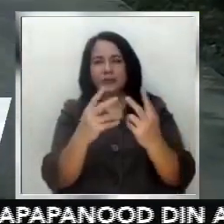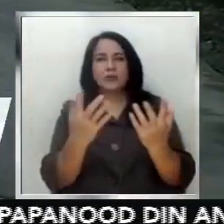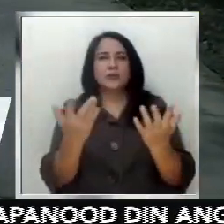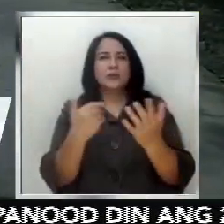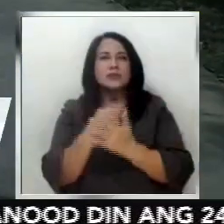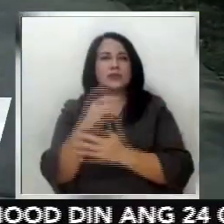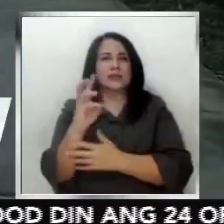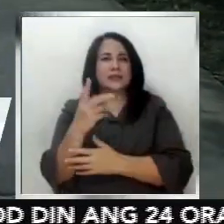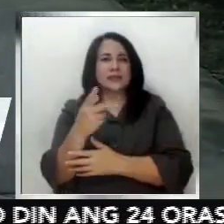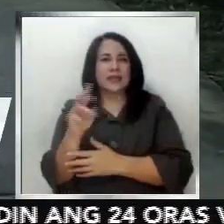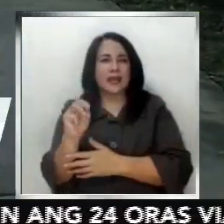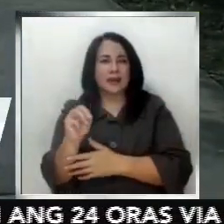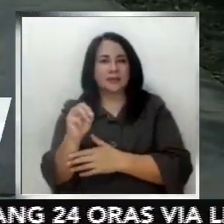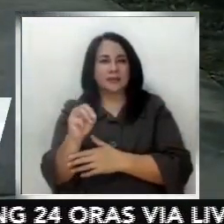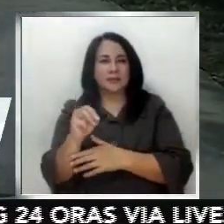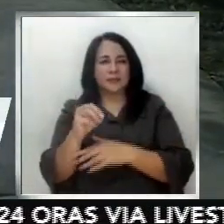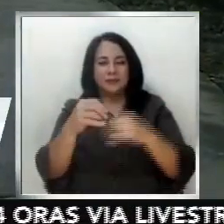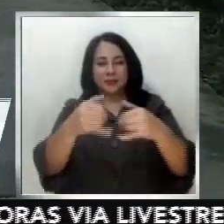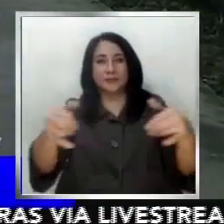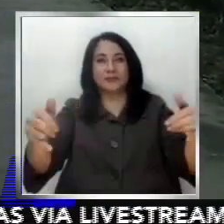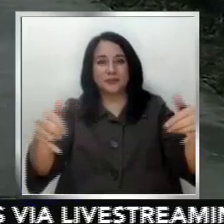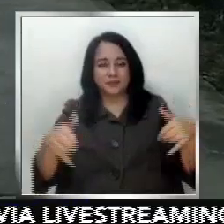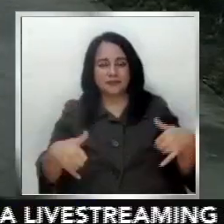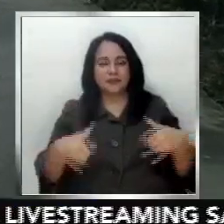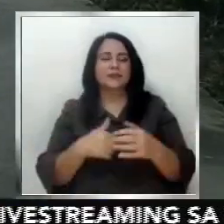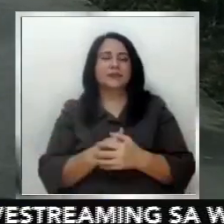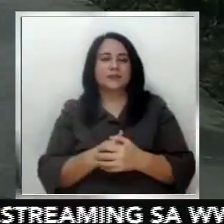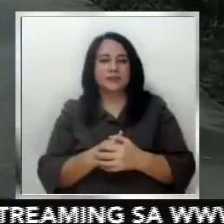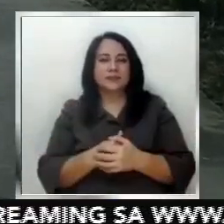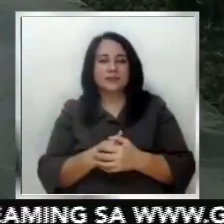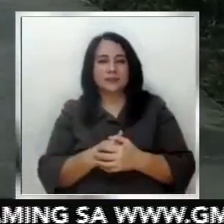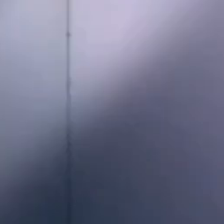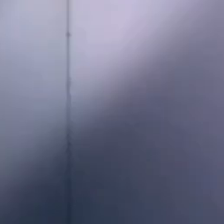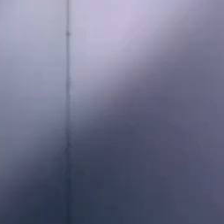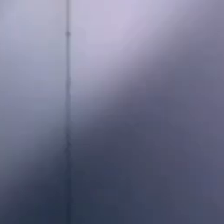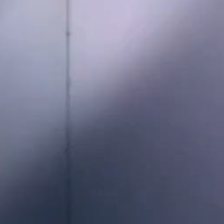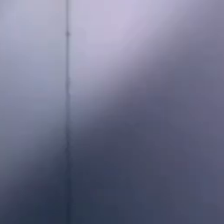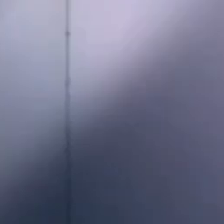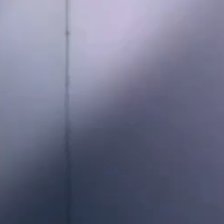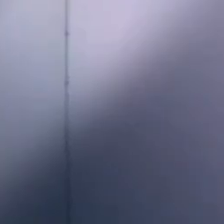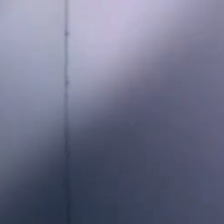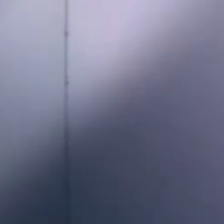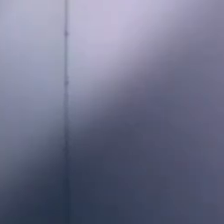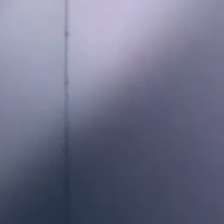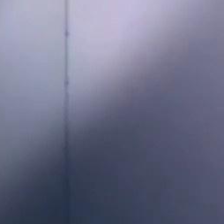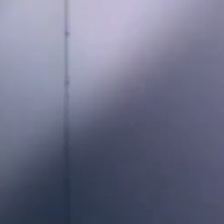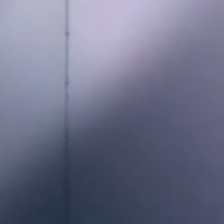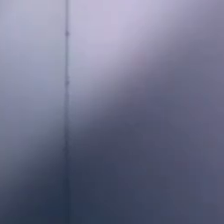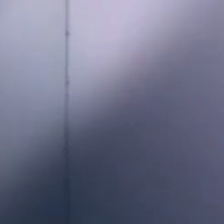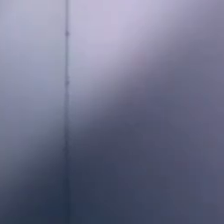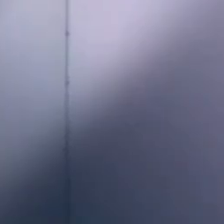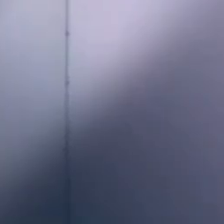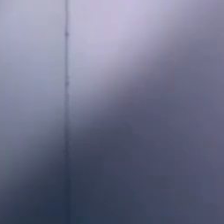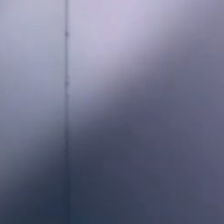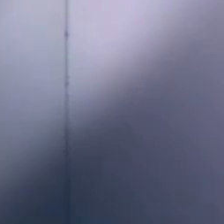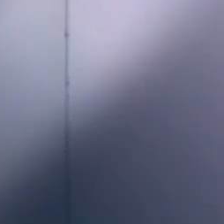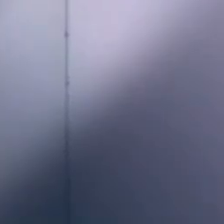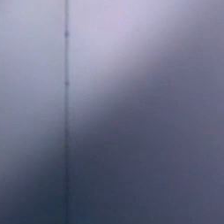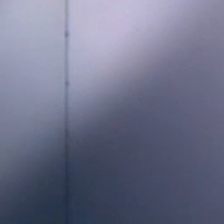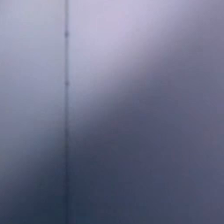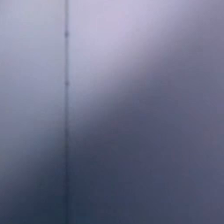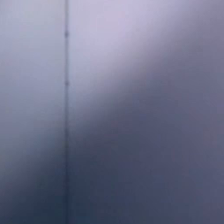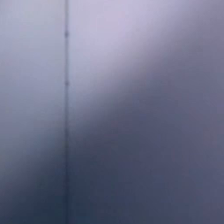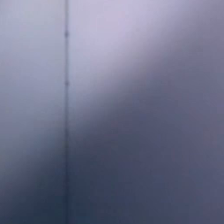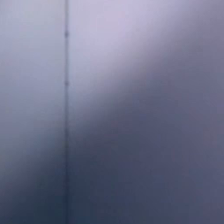km radius permanent danger zone ito mga kapuso kasama niyo kami 24